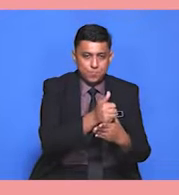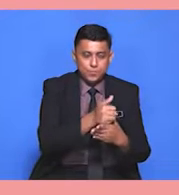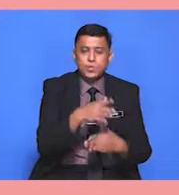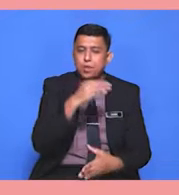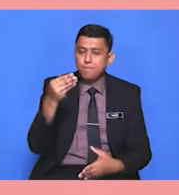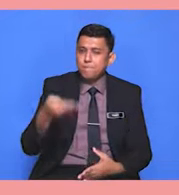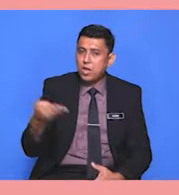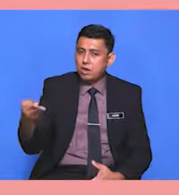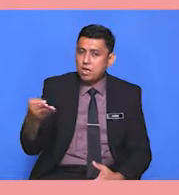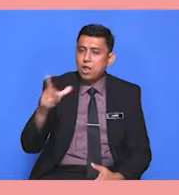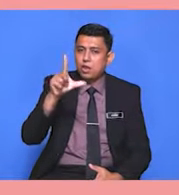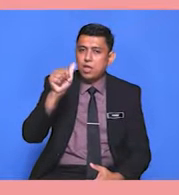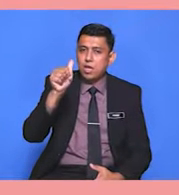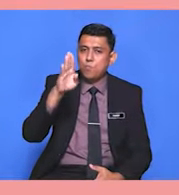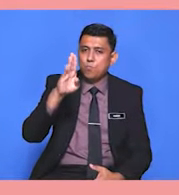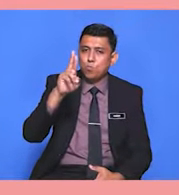pelaburan.